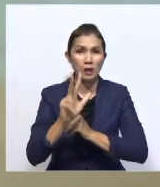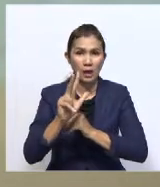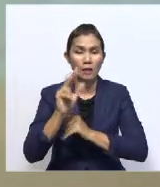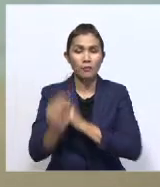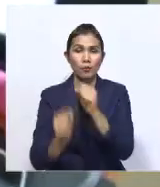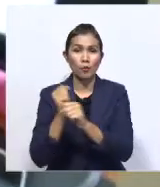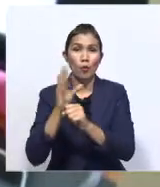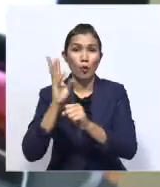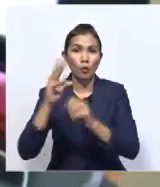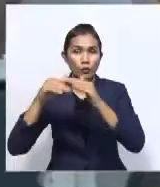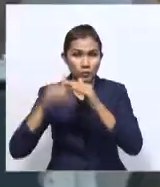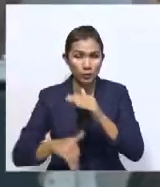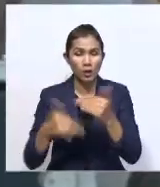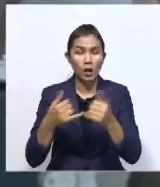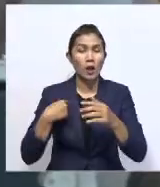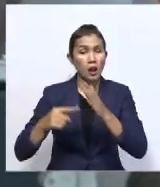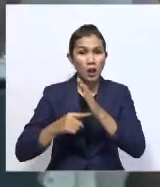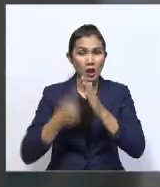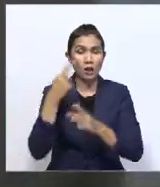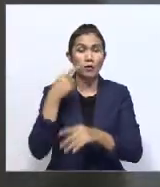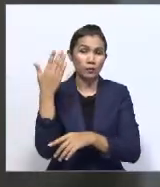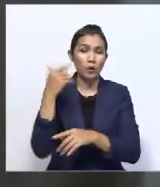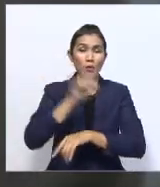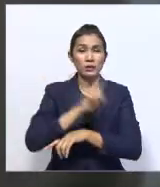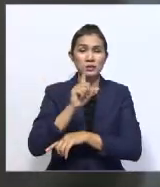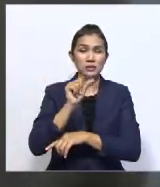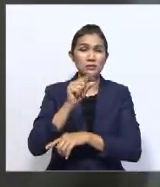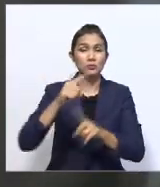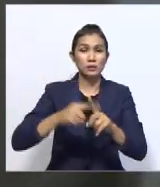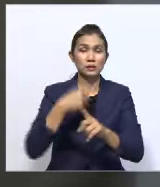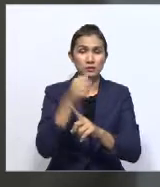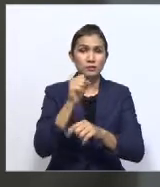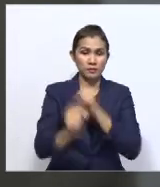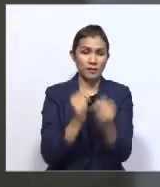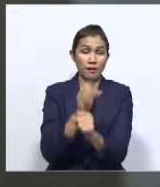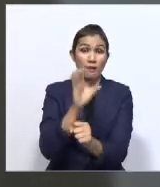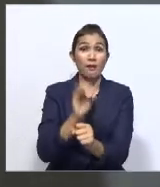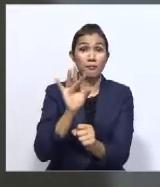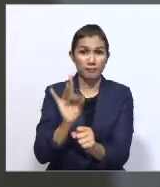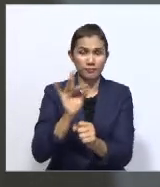ให้มีผลย้อนหลังไปถึงวันที่20ตุลาคม2558ค่ะ